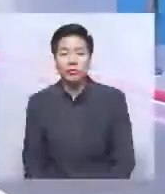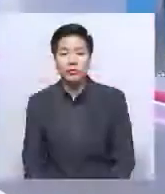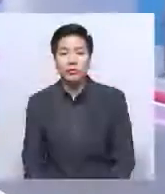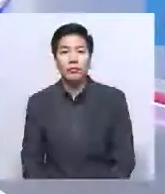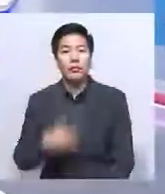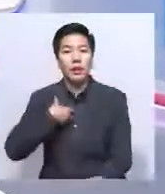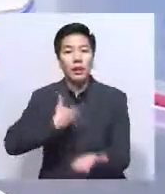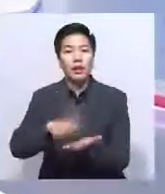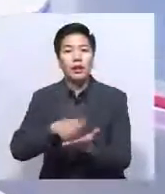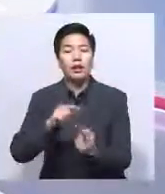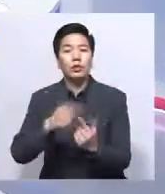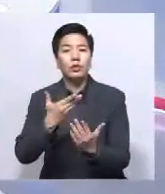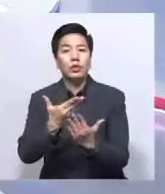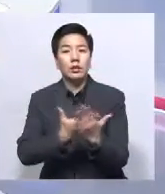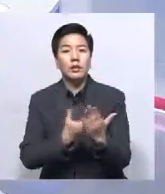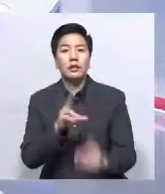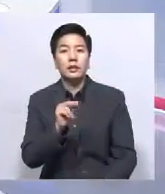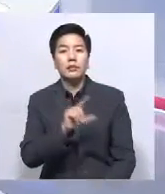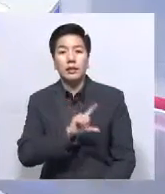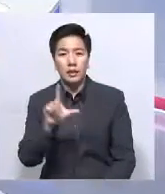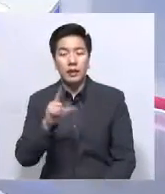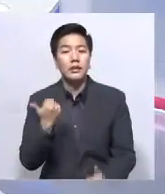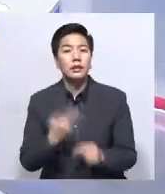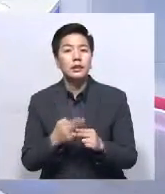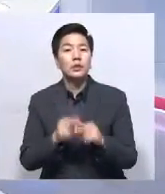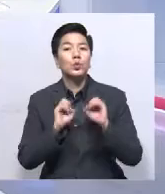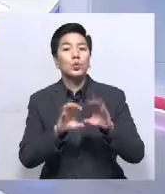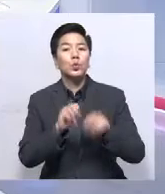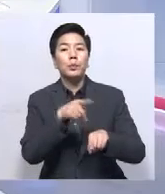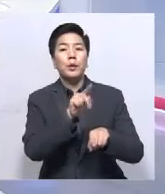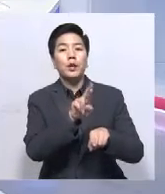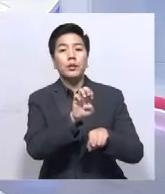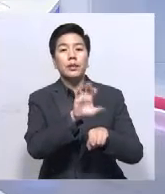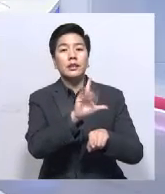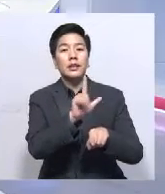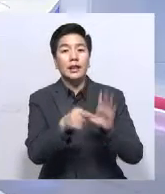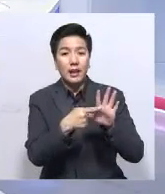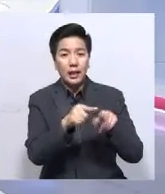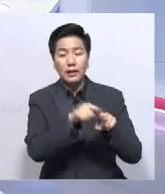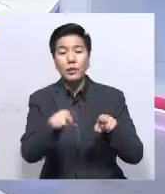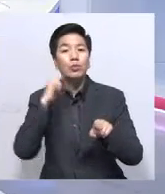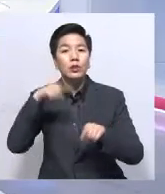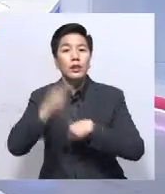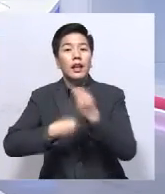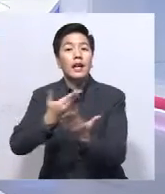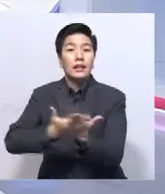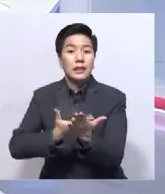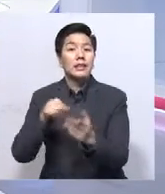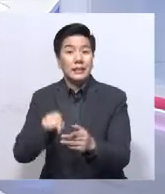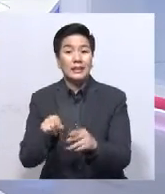สำหรับความคืบหน้าคดีลอตเตอรี่30ล้านบาทนะครับวันนี้นายปรีชาใคร่ครวญและนางรัตนาพรสุภาทิพย์หรือว่าเจ๊บ้าบิ่น